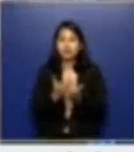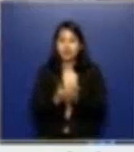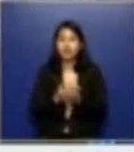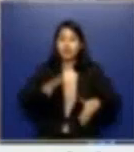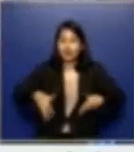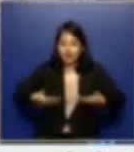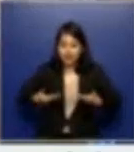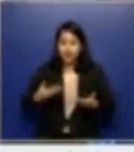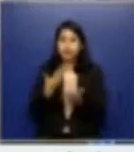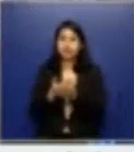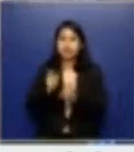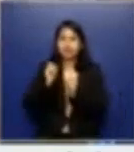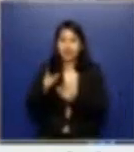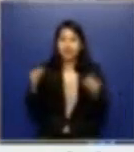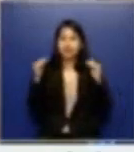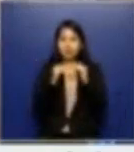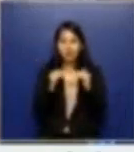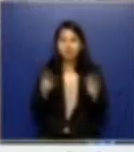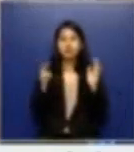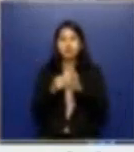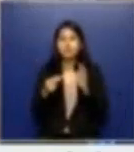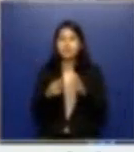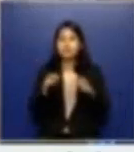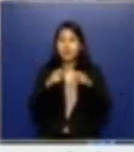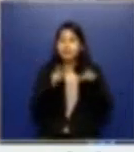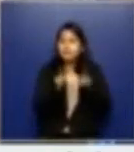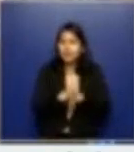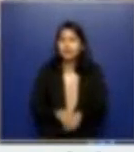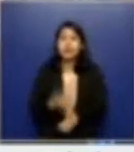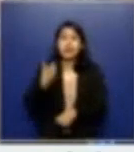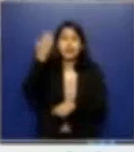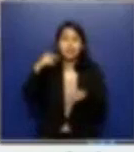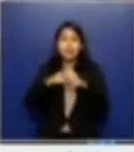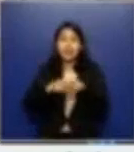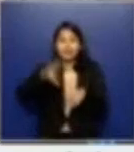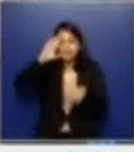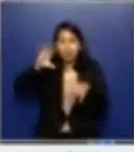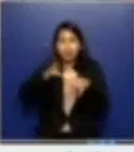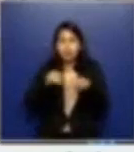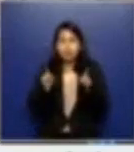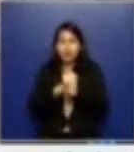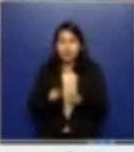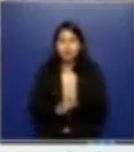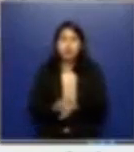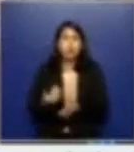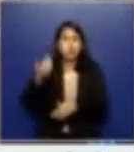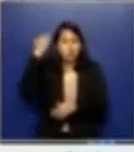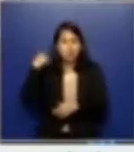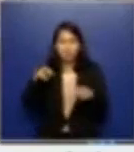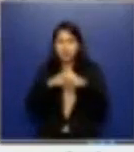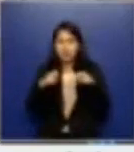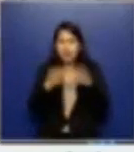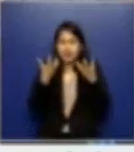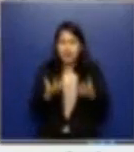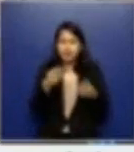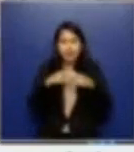เป๊ะนี่คือเริ่มจากวิกฤตเหมือนกันวันนี้วิกฤตซาวันนั้นวิกฤตอะไรครับโอ้กล่มยำกุ้ง IMF